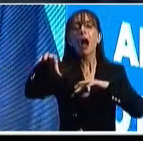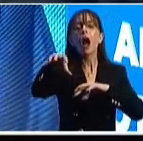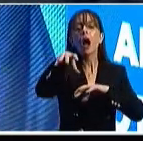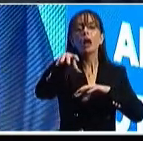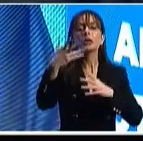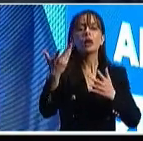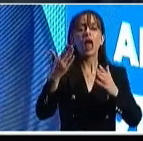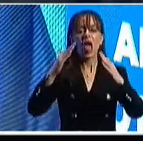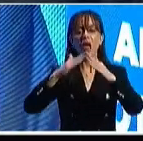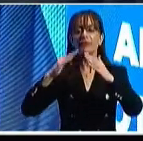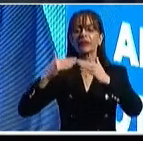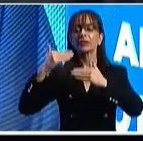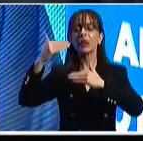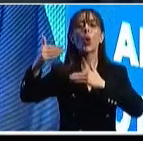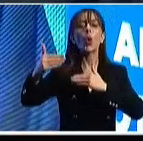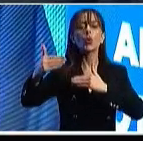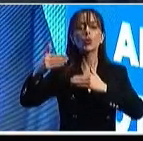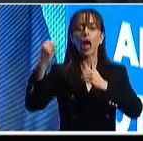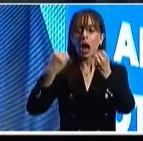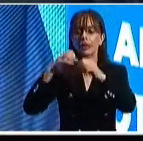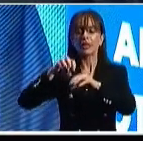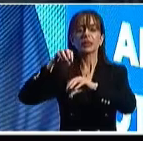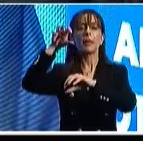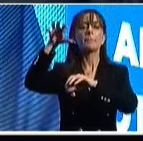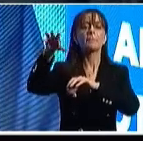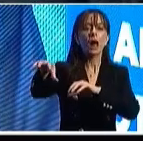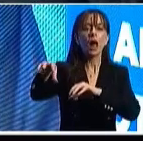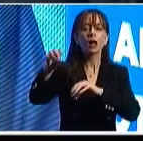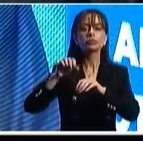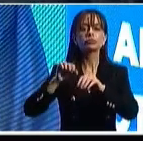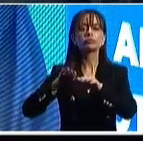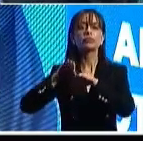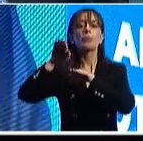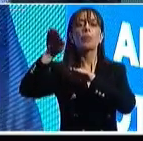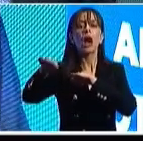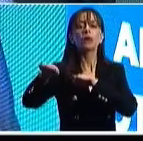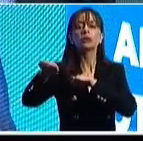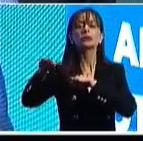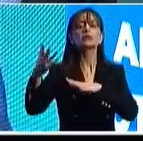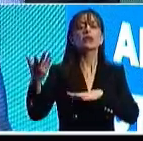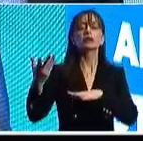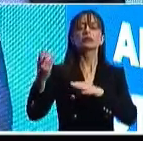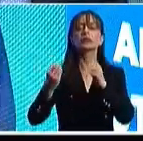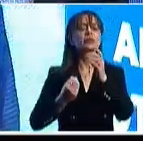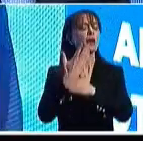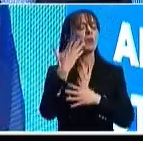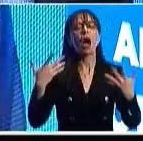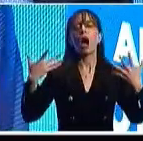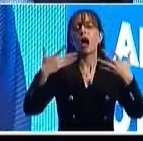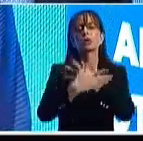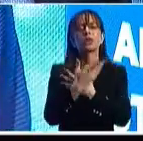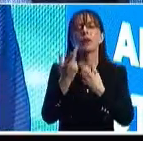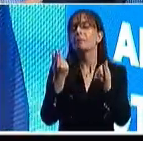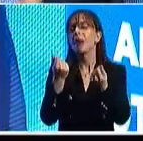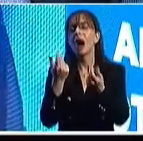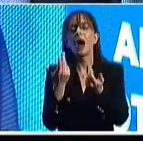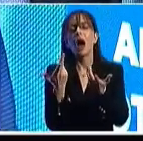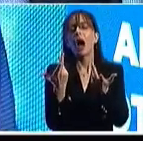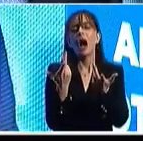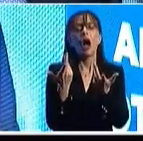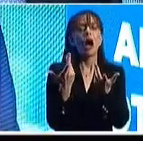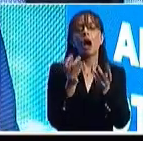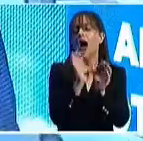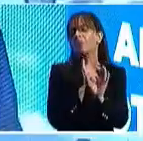evinin önüne aracını bırakan hemşehrilerimizden sabah akşam herhangi bir ücret almayacağız. Ücretsiz